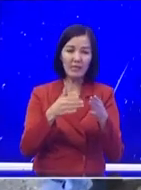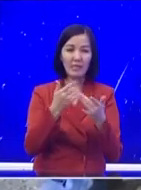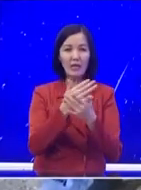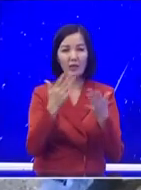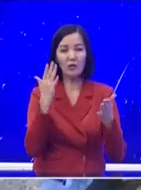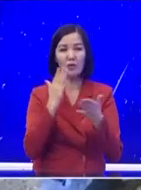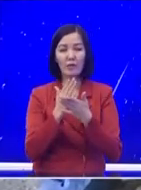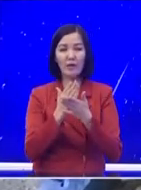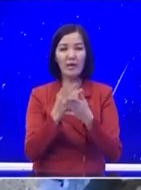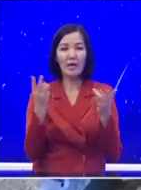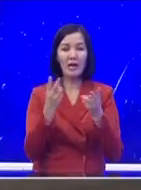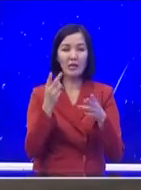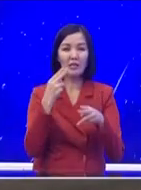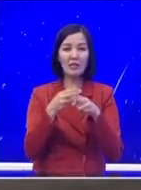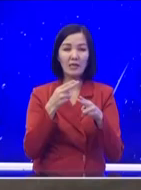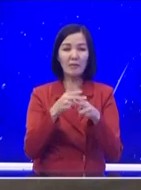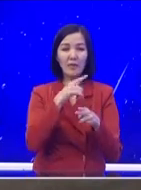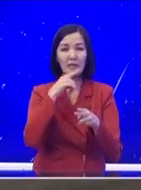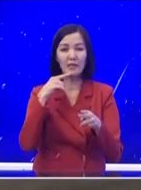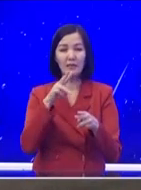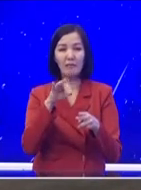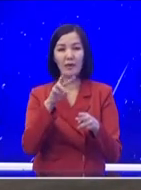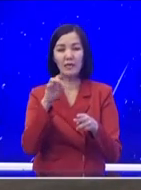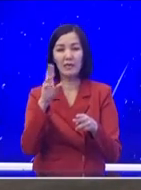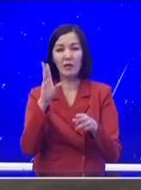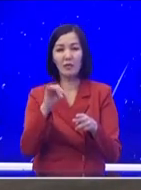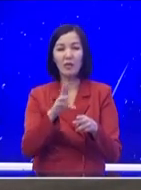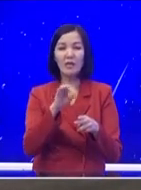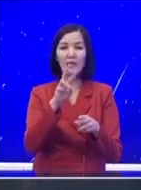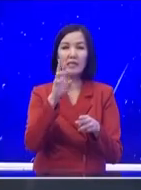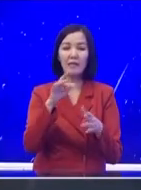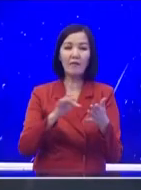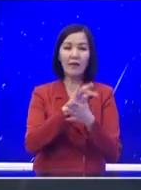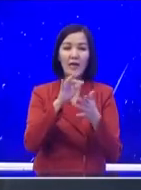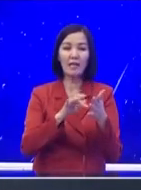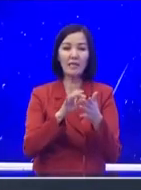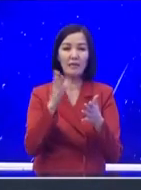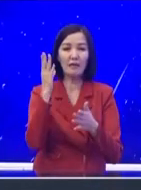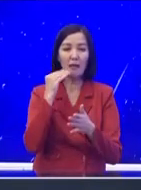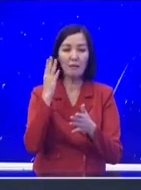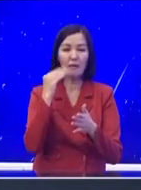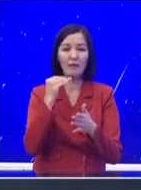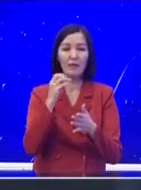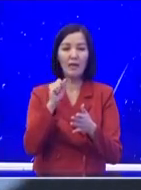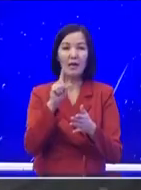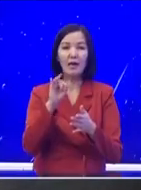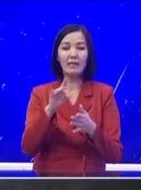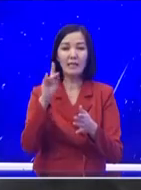Ал қажетті темір материалдарды Ресейдің Магнитогорск пен Сыктывкар қаласынан және Алматыдағы